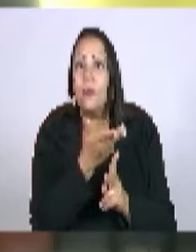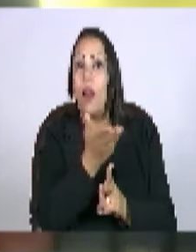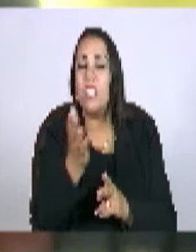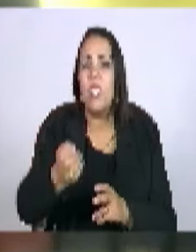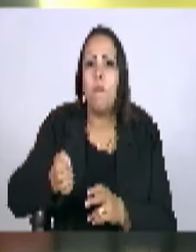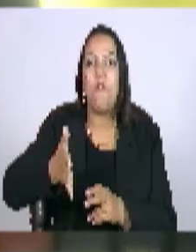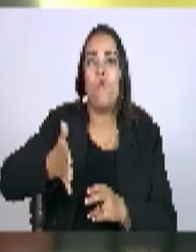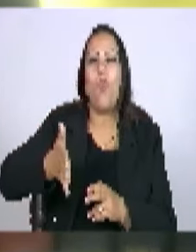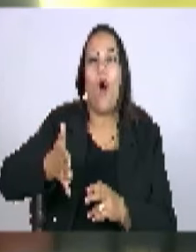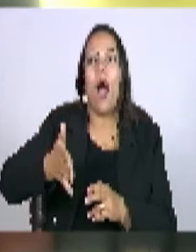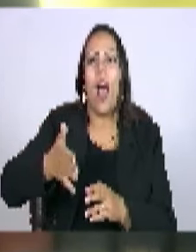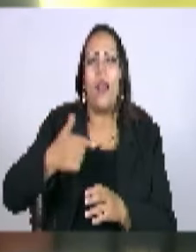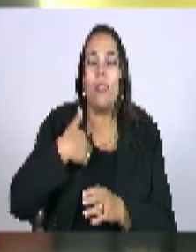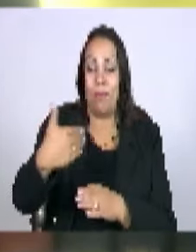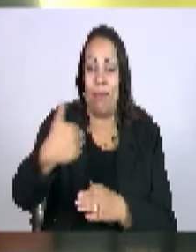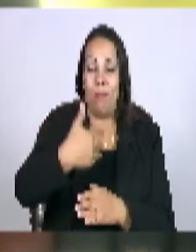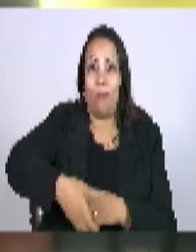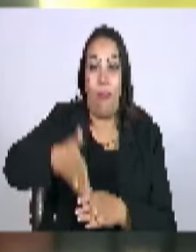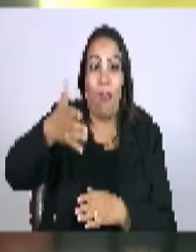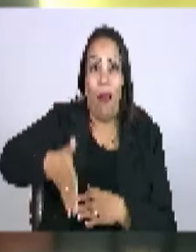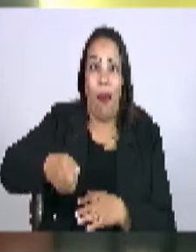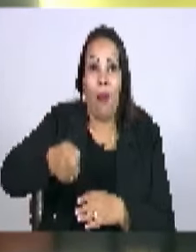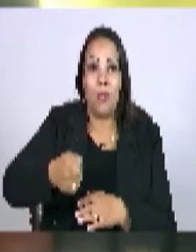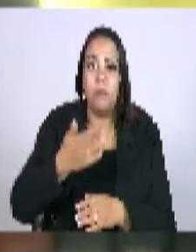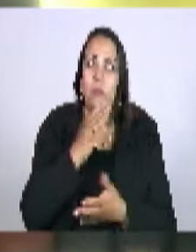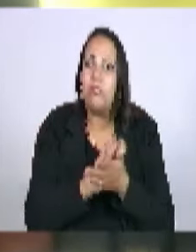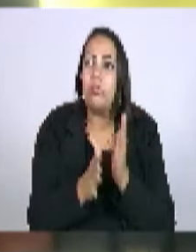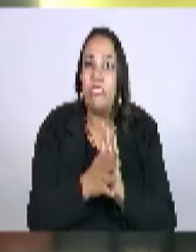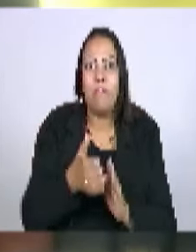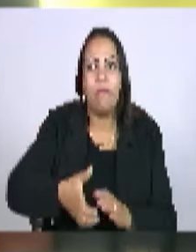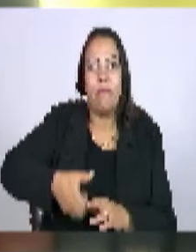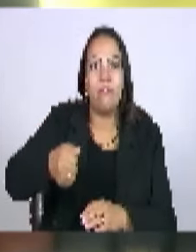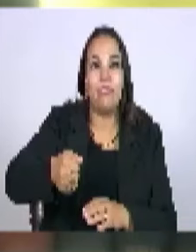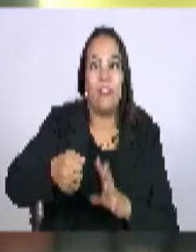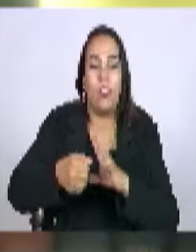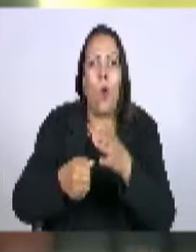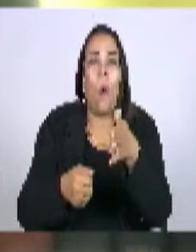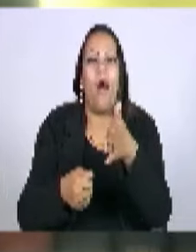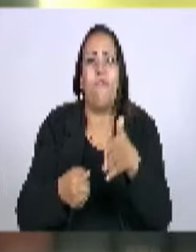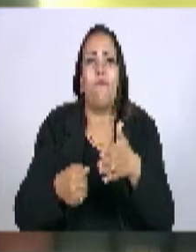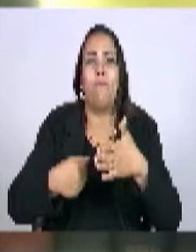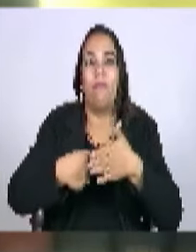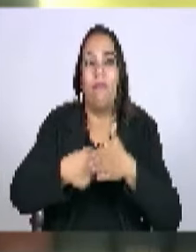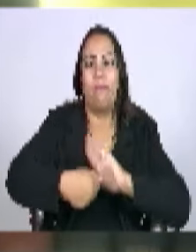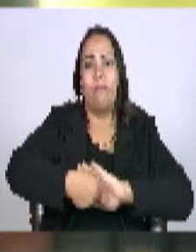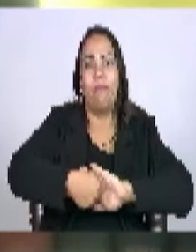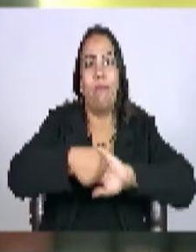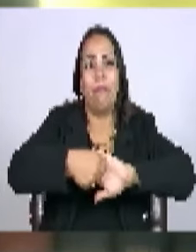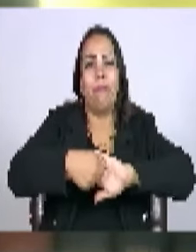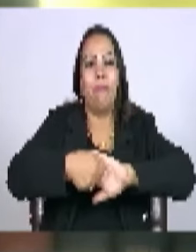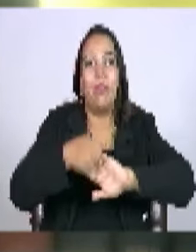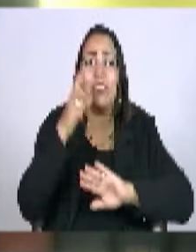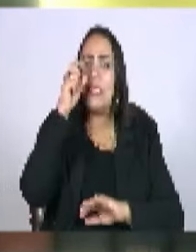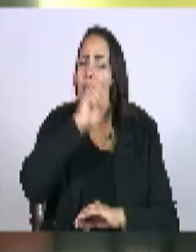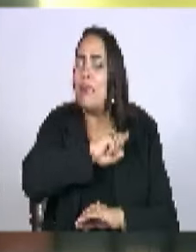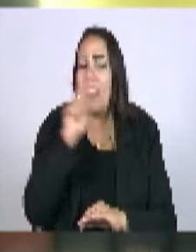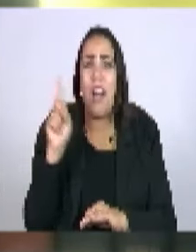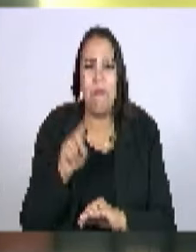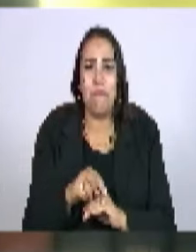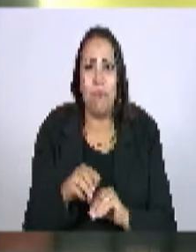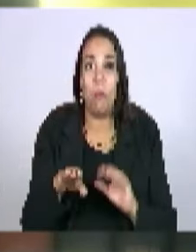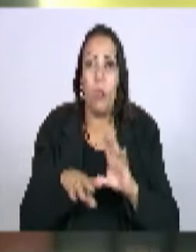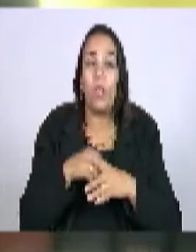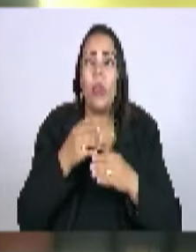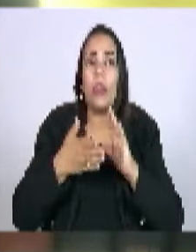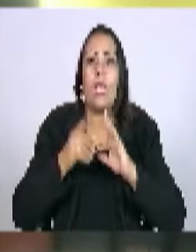مش هيعرفوا يصافحه فهو ايديه مضمومه وهم ايديهم مفتوحه لن تستقيم هذه